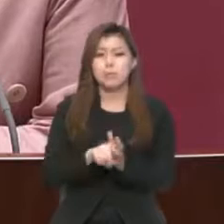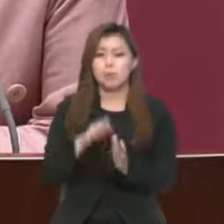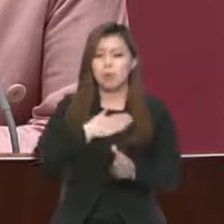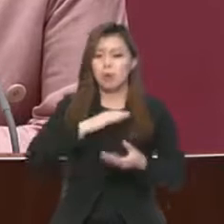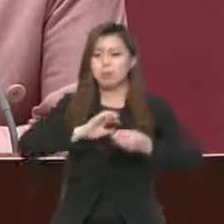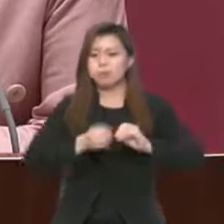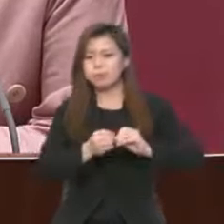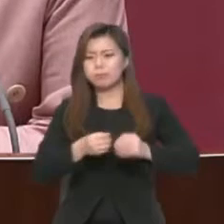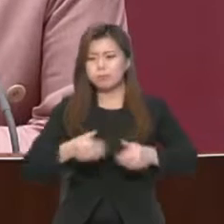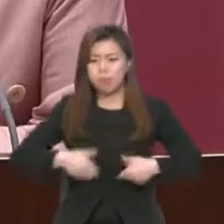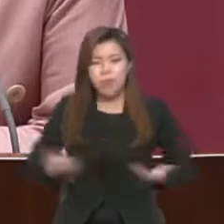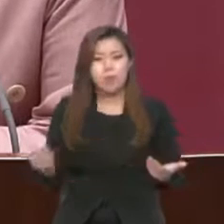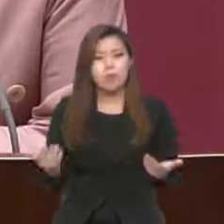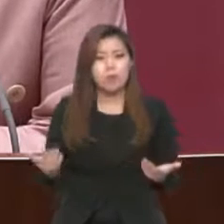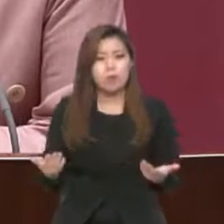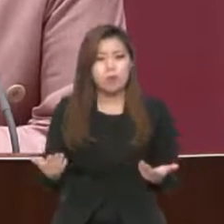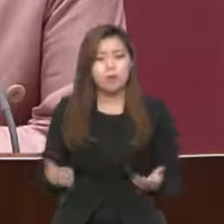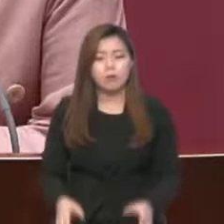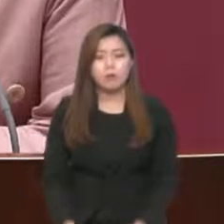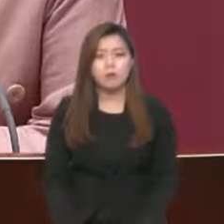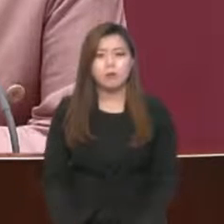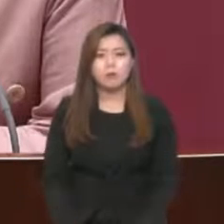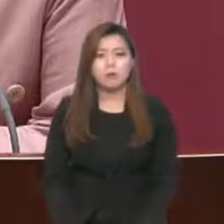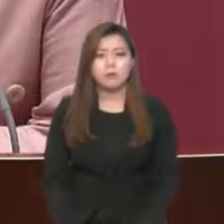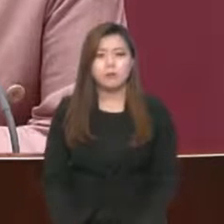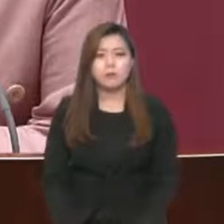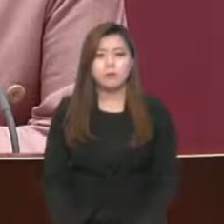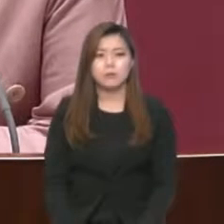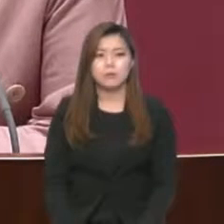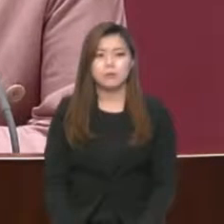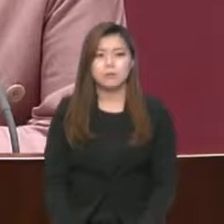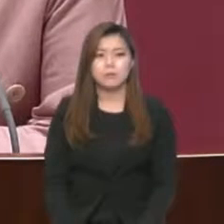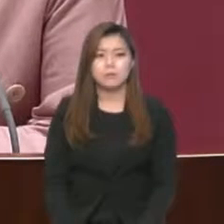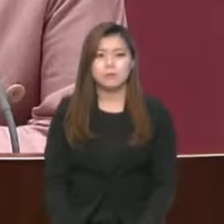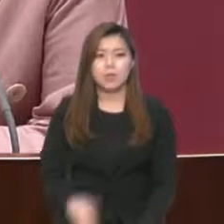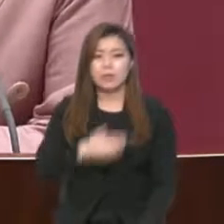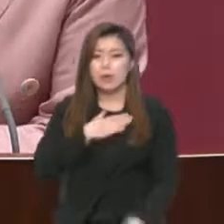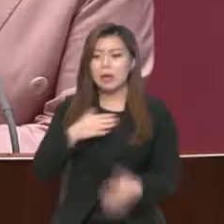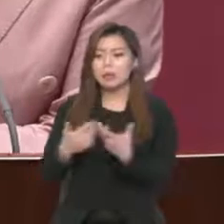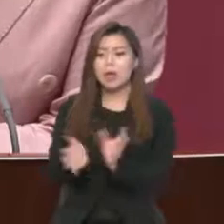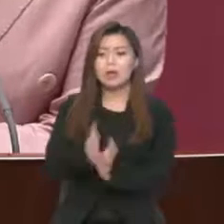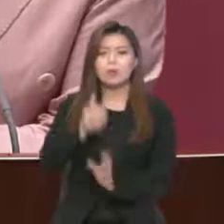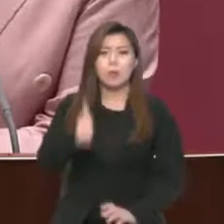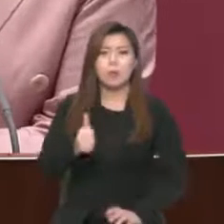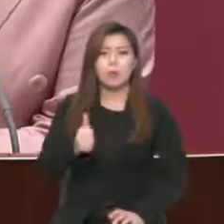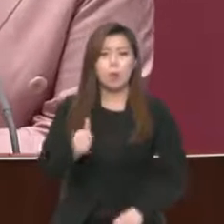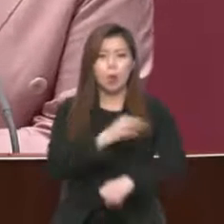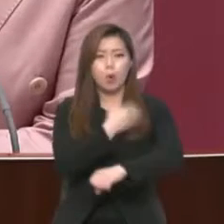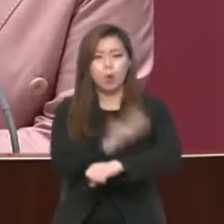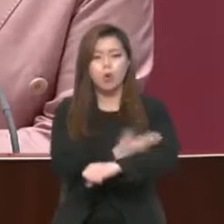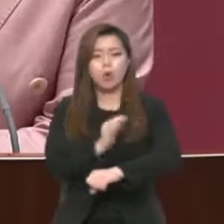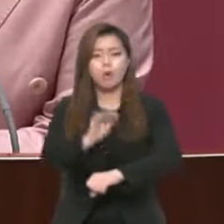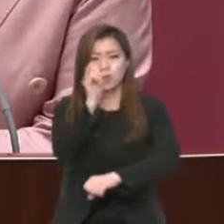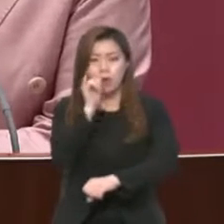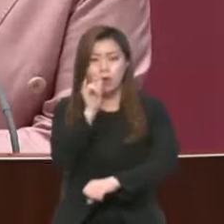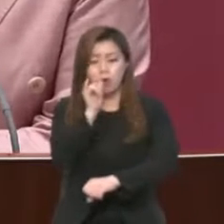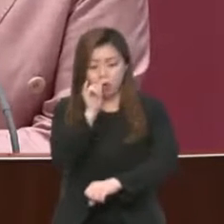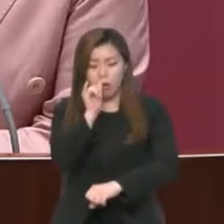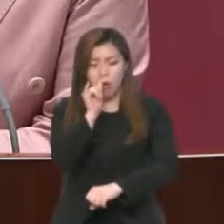이유도 없는 것이고 그러면 의원님 상식적으로 생각해 보십시오. 그런 당대표로서 어마무시한 권력을 갖고 있다라고